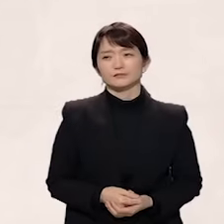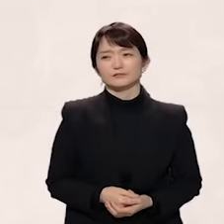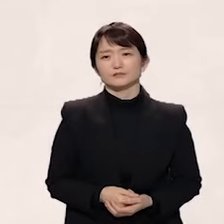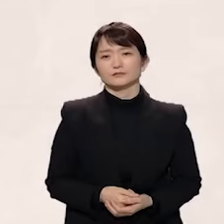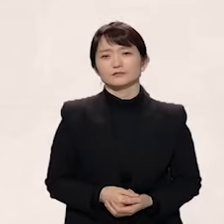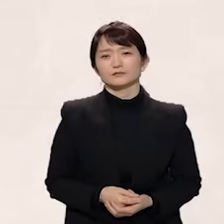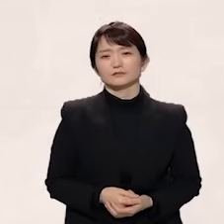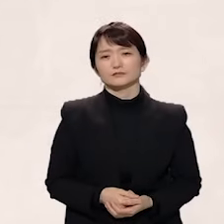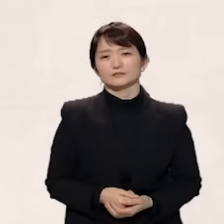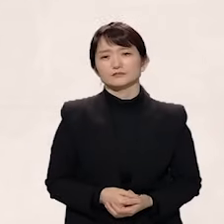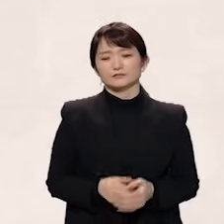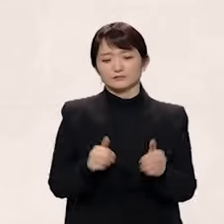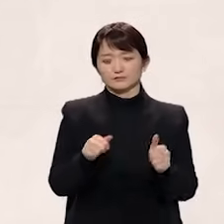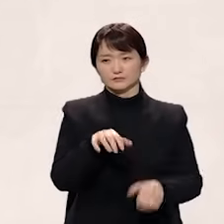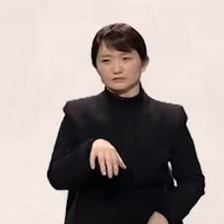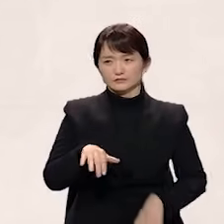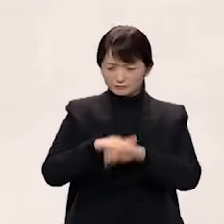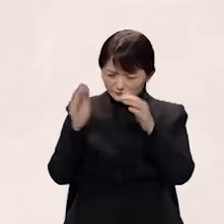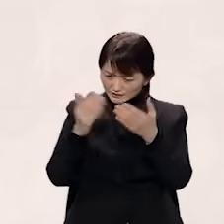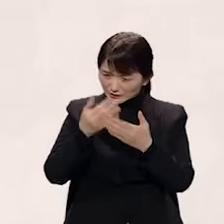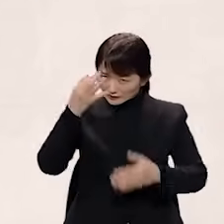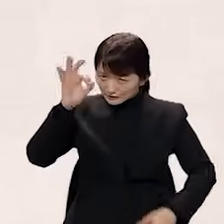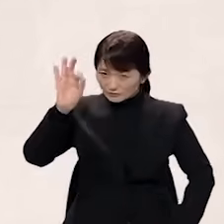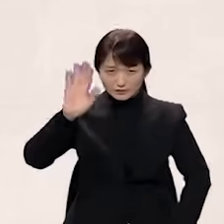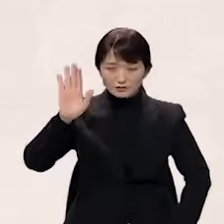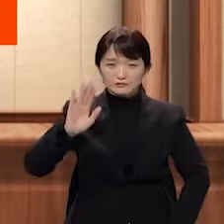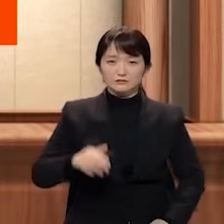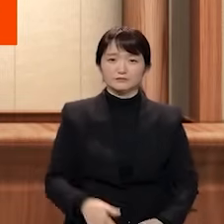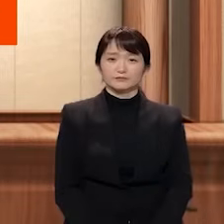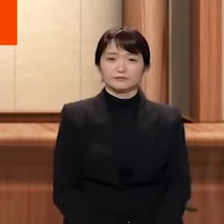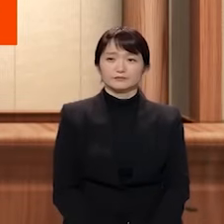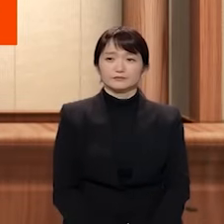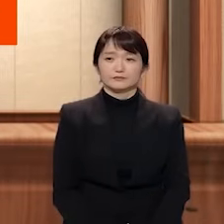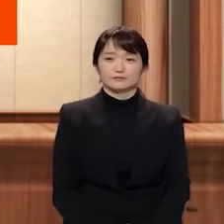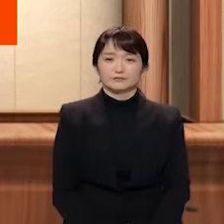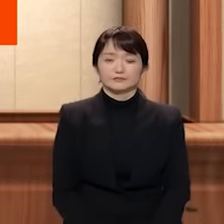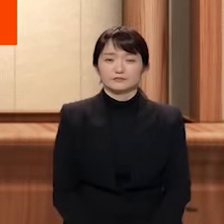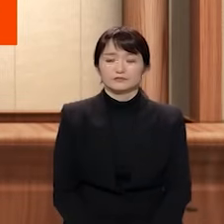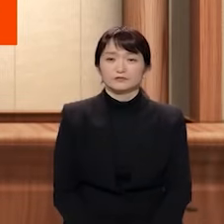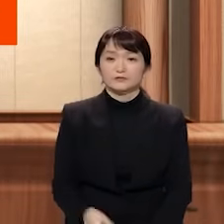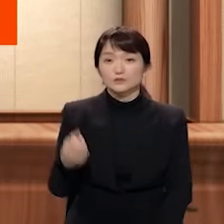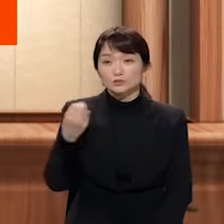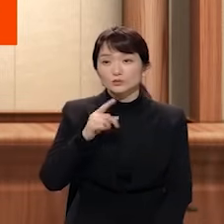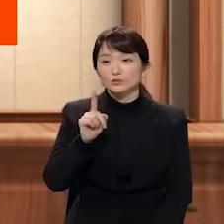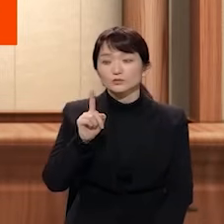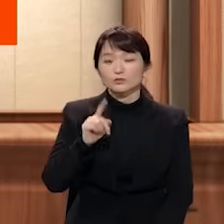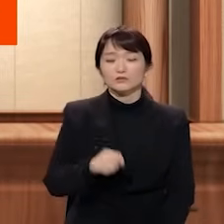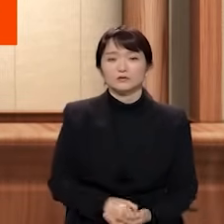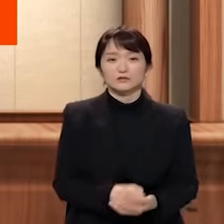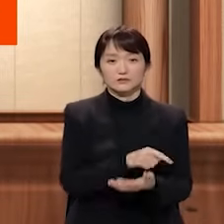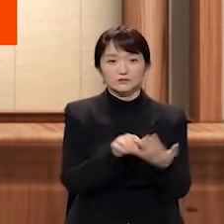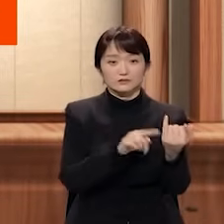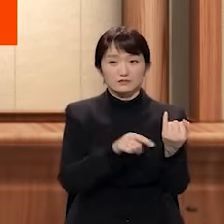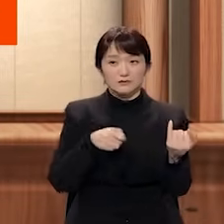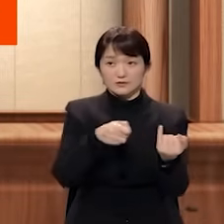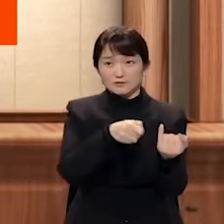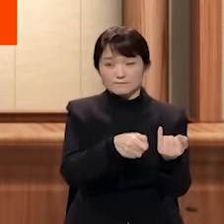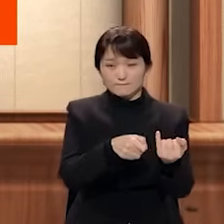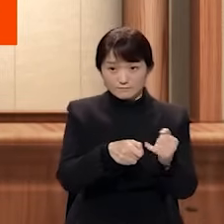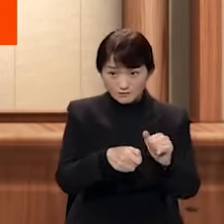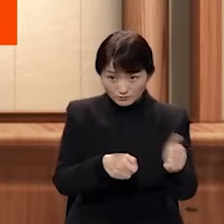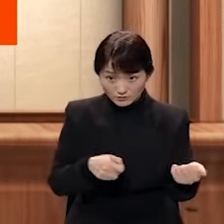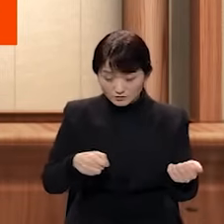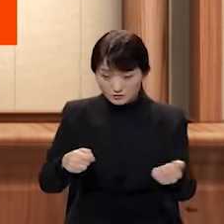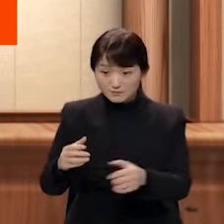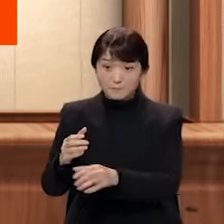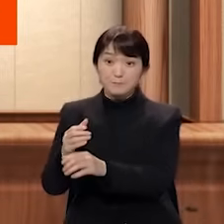늘어났는데 법원은 다 인정 안 했어요 그리고이 시가 또 뭐라 그랬냐면 피해자를 해치고 극단적인 선택을 하겠다는